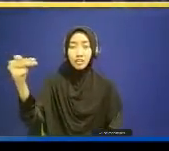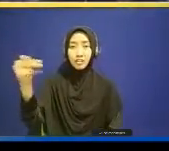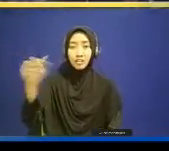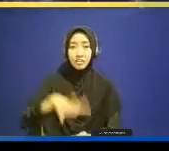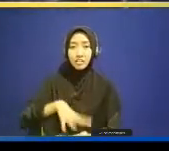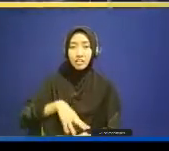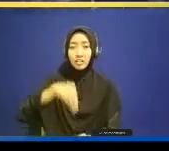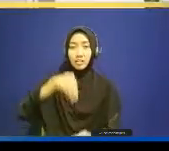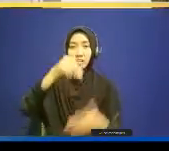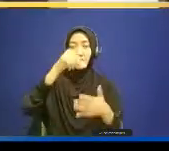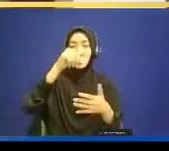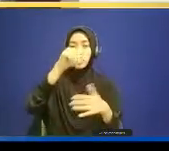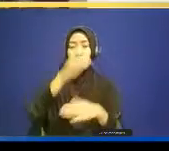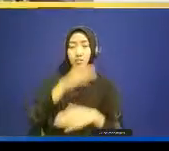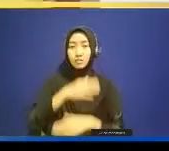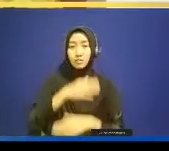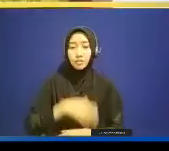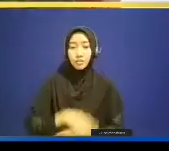Hai aku